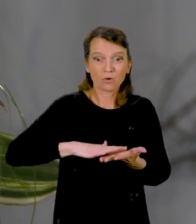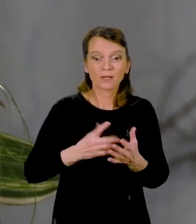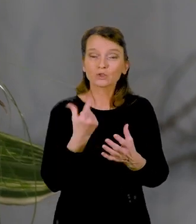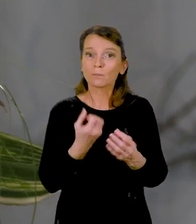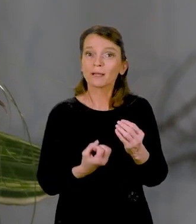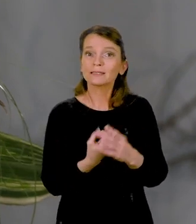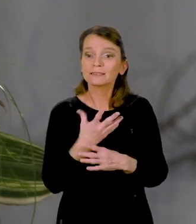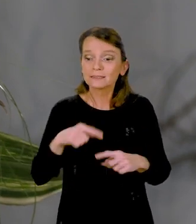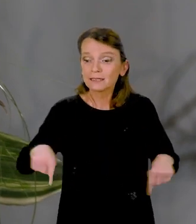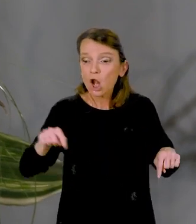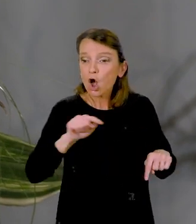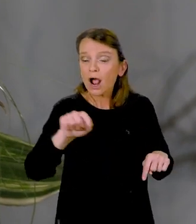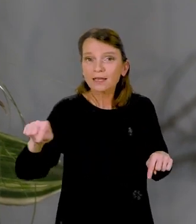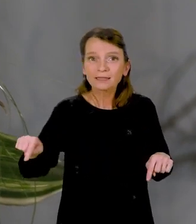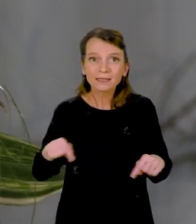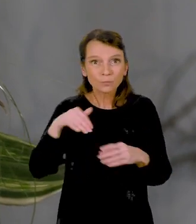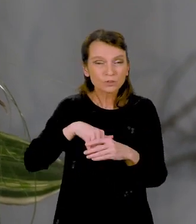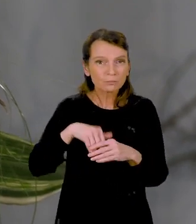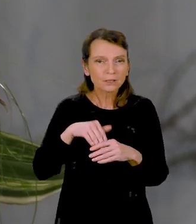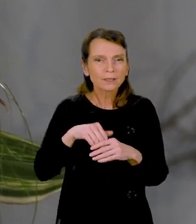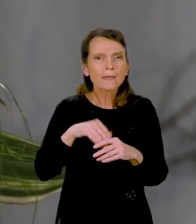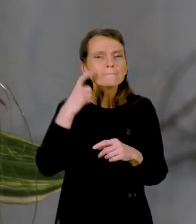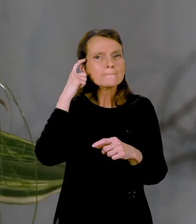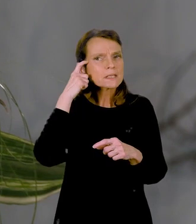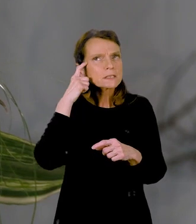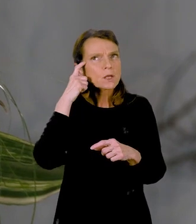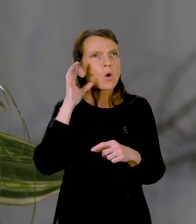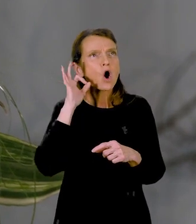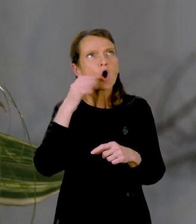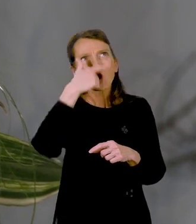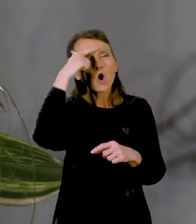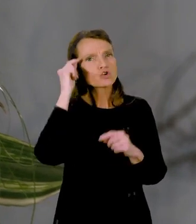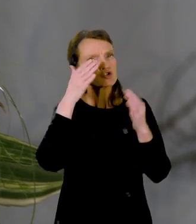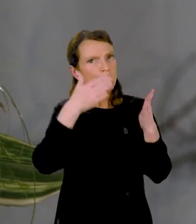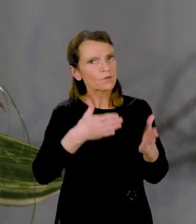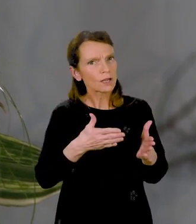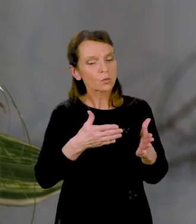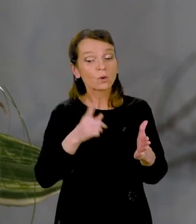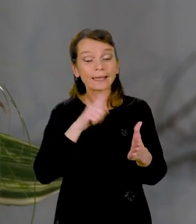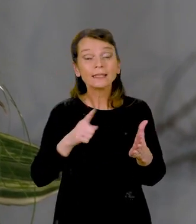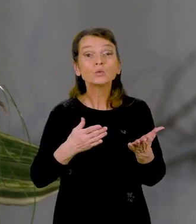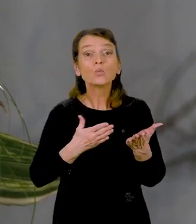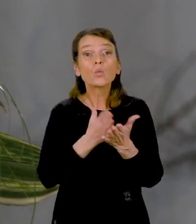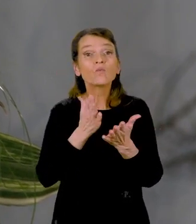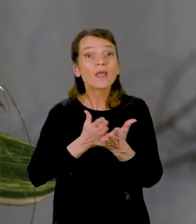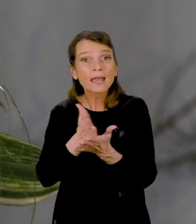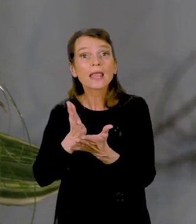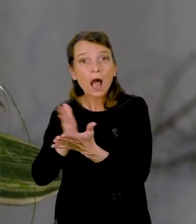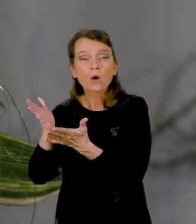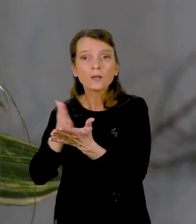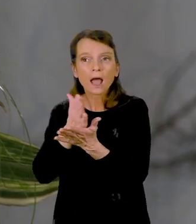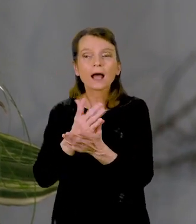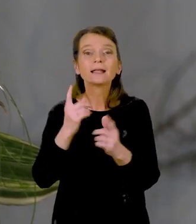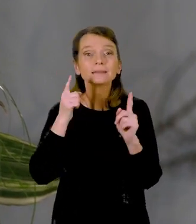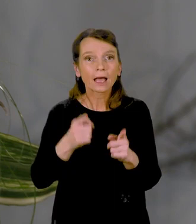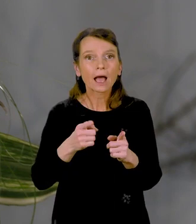vsebinami prežeto misel o človeku in jo uveljavlja, da jo svet upošteva